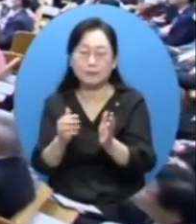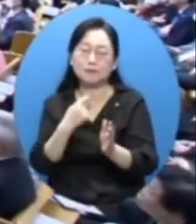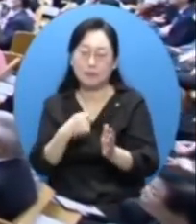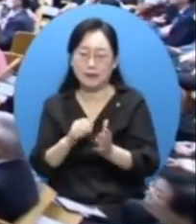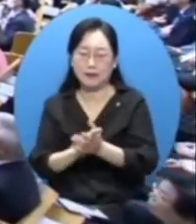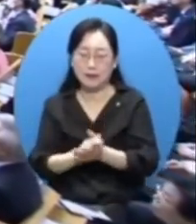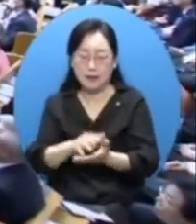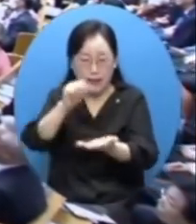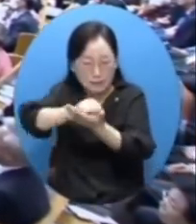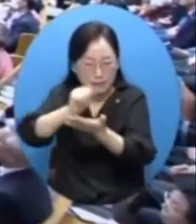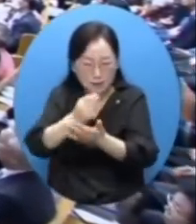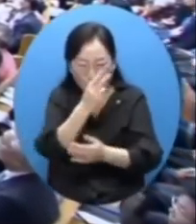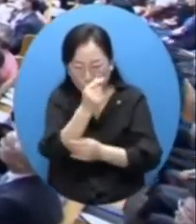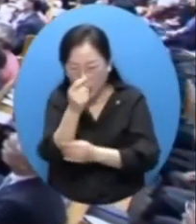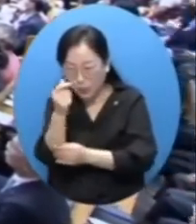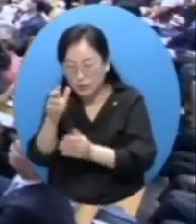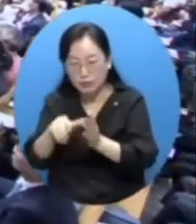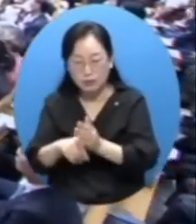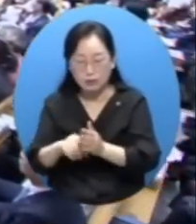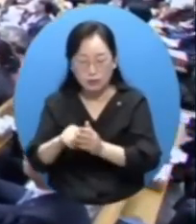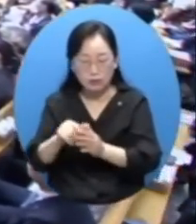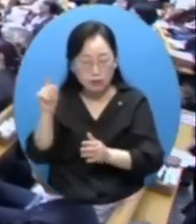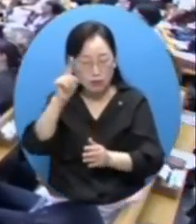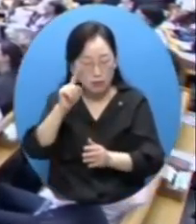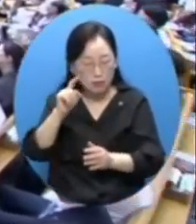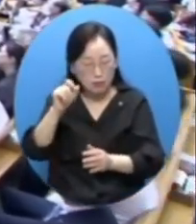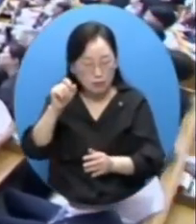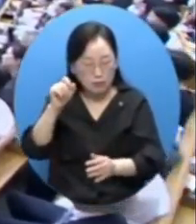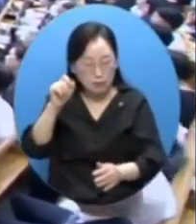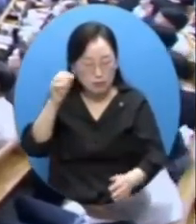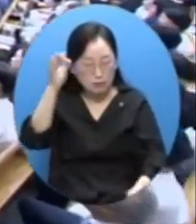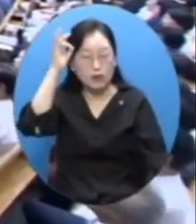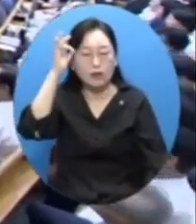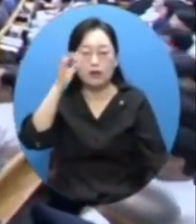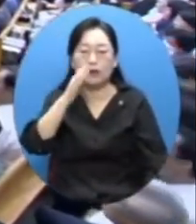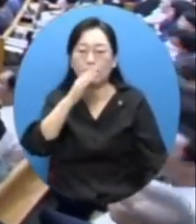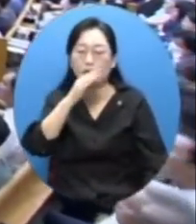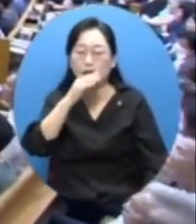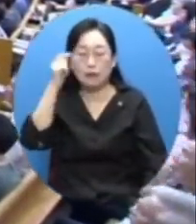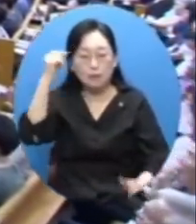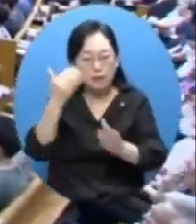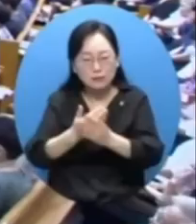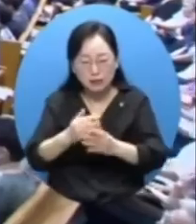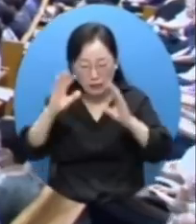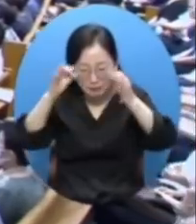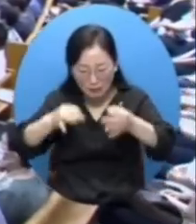밤낮 화투만 하다가 어느 날 내가 이렇게 박사까지 돼서 화투 노름만 하고 있으면 되겠느냐.